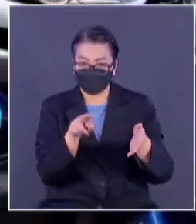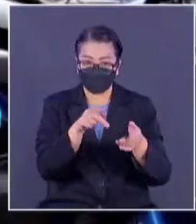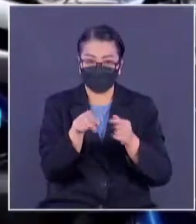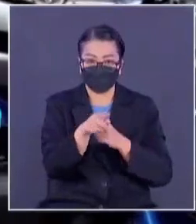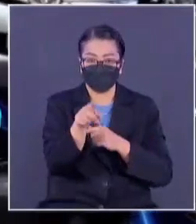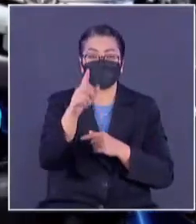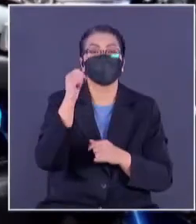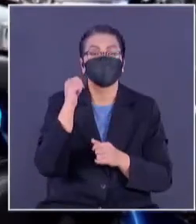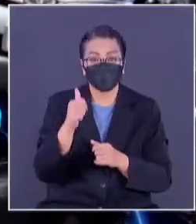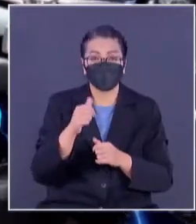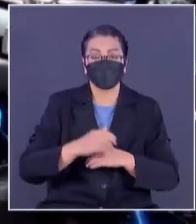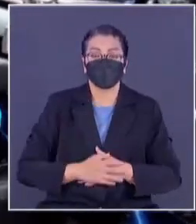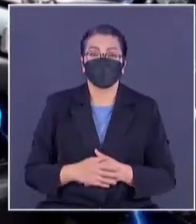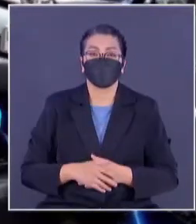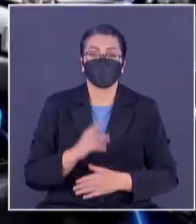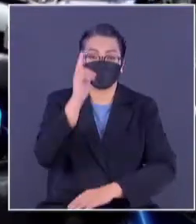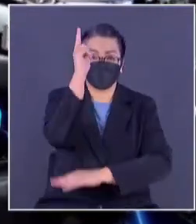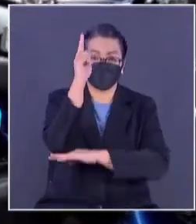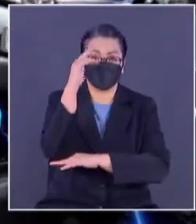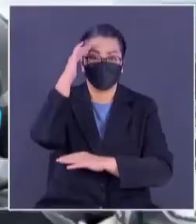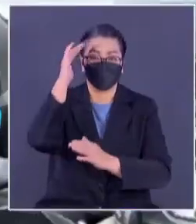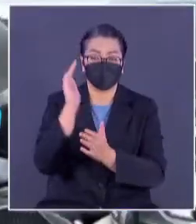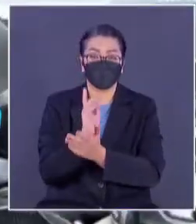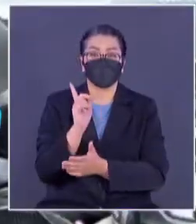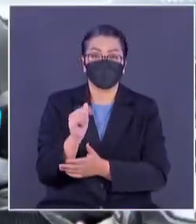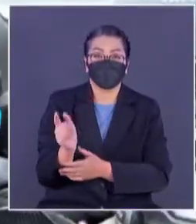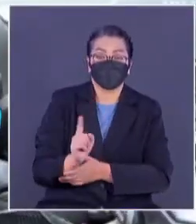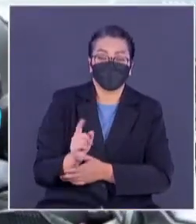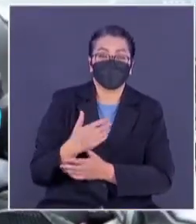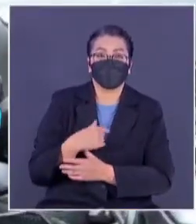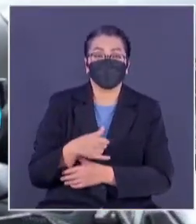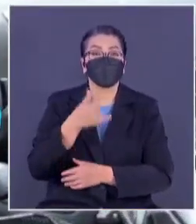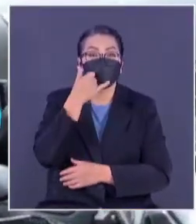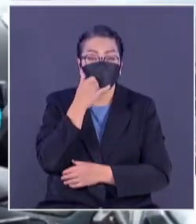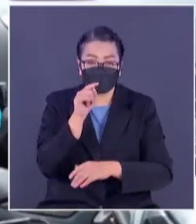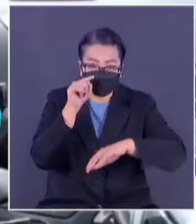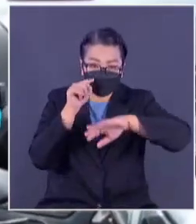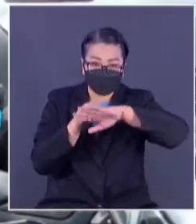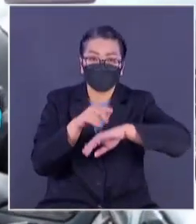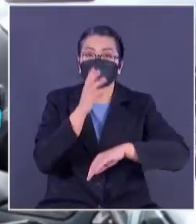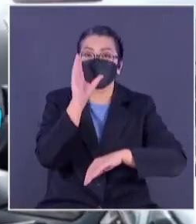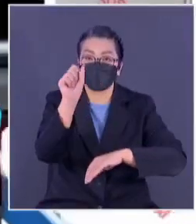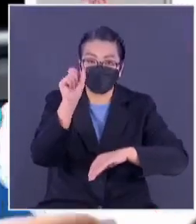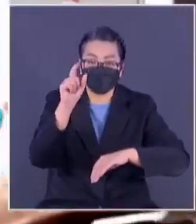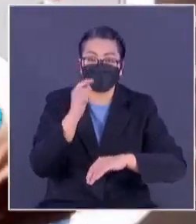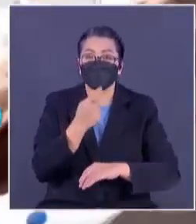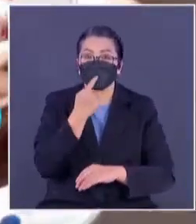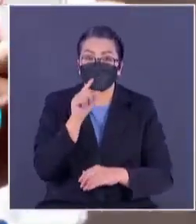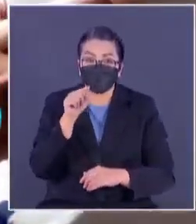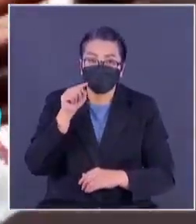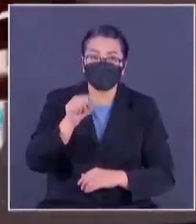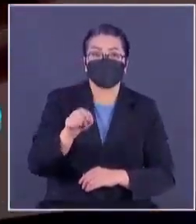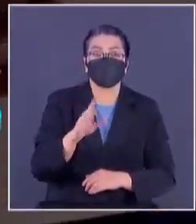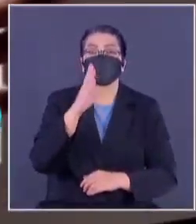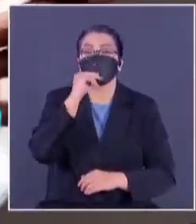หนีสำหรับสมาร์ทโพลค่ะก็มีฟีเจอร์หลักๆนะคะก็คือสามารถที่จะโทรในกรณีที่เกิดเหตุการณ์ฉุกเฉินก็สามารถก